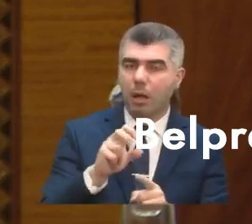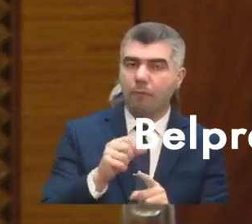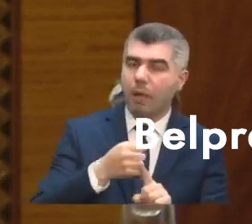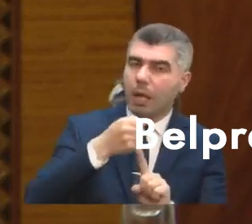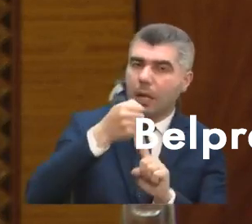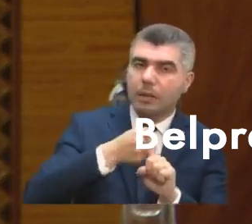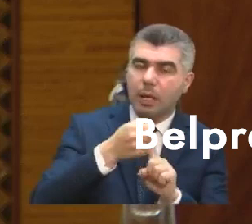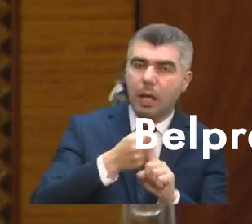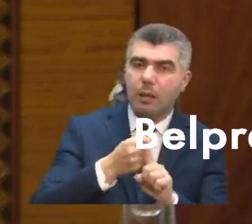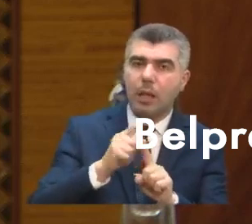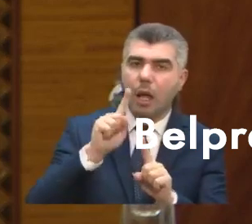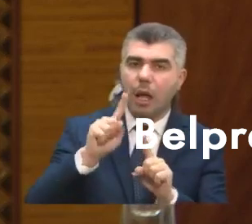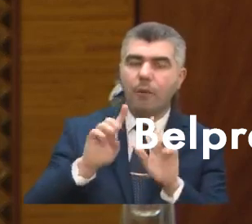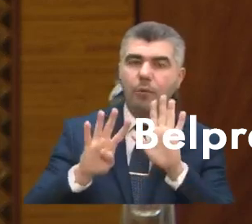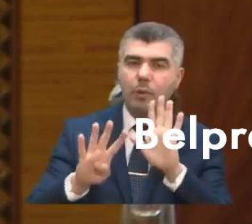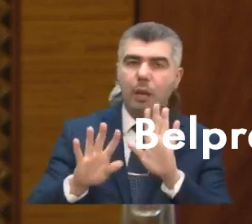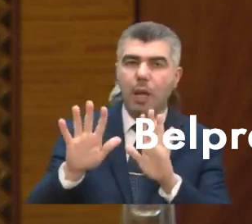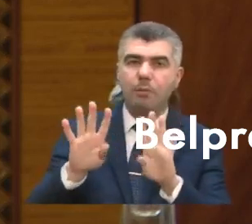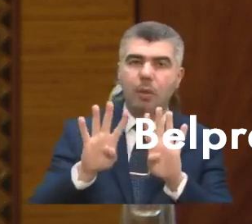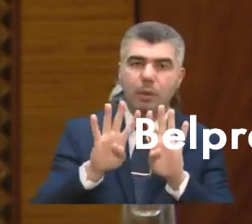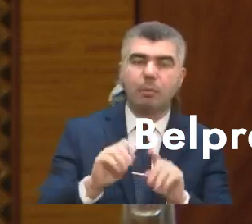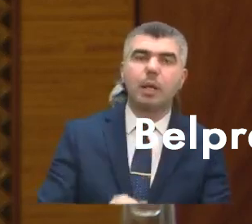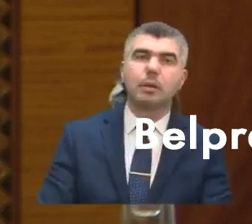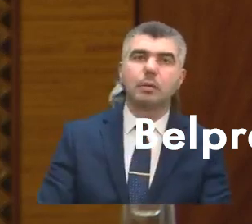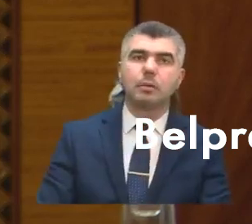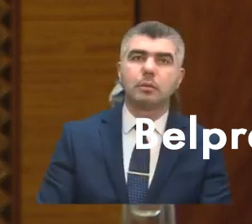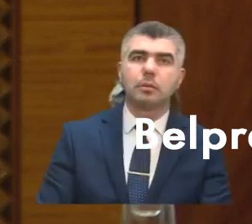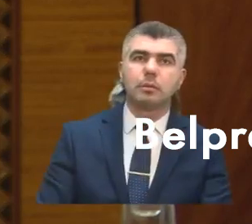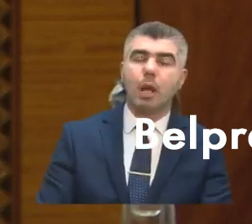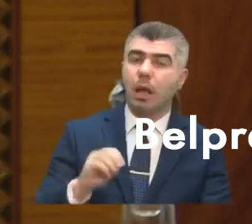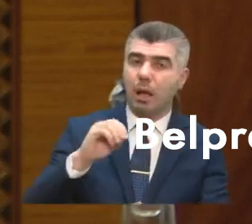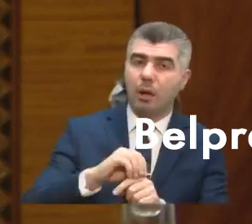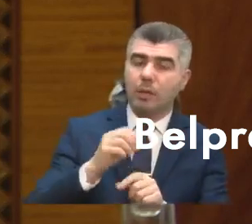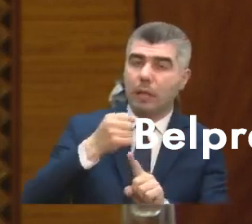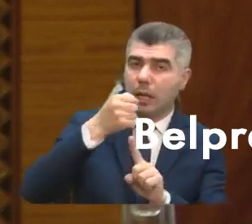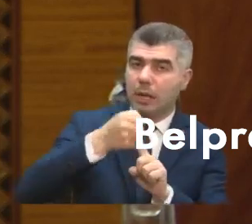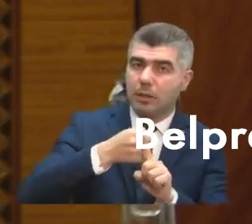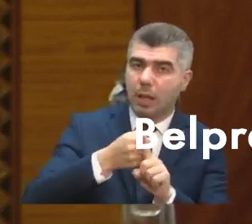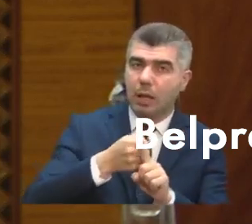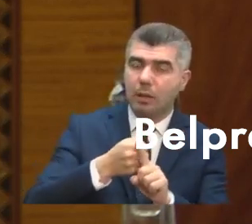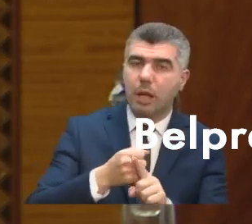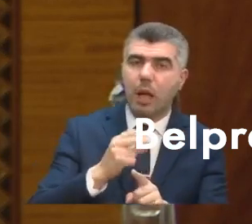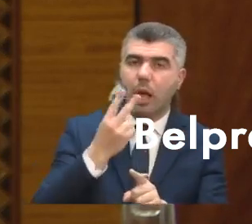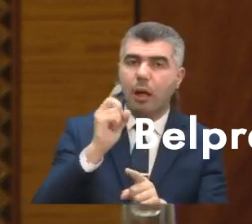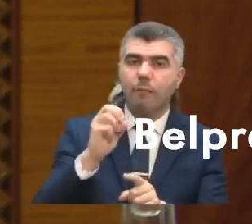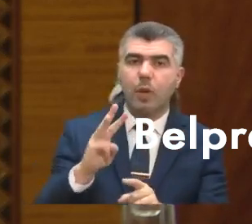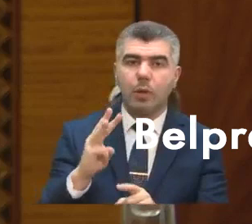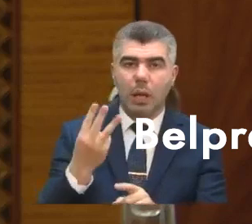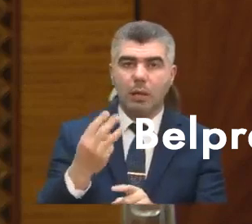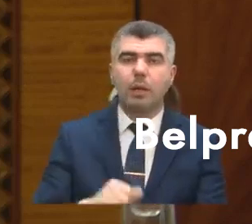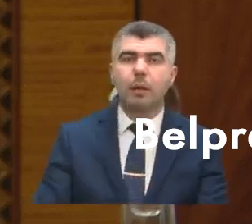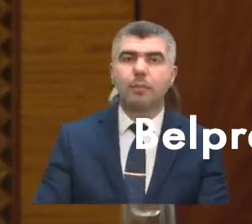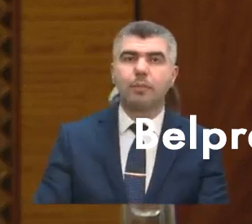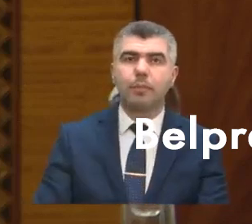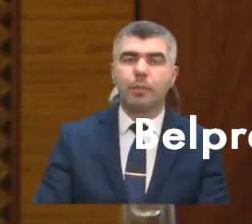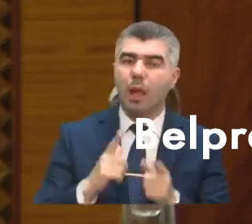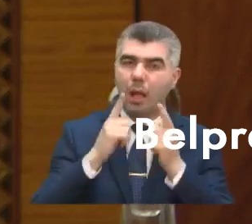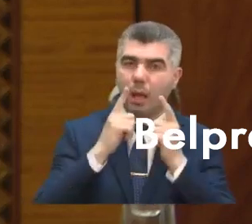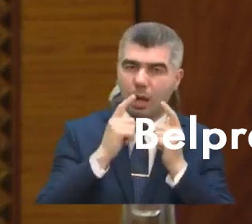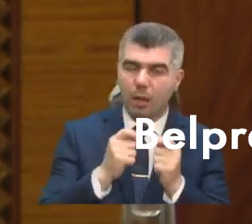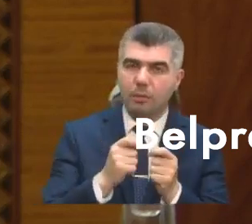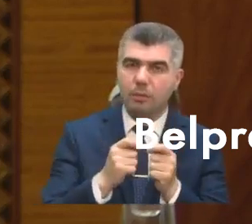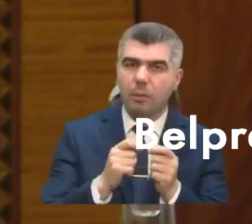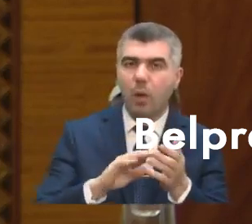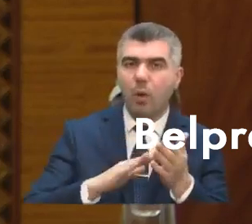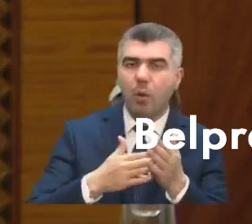إصلاح 1985، وحضرت في إصلاح 2003، وتتبعت